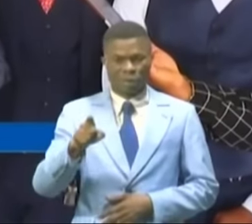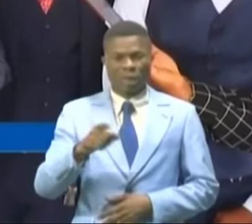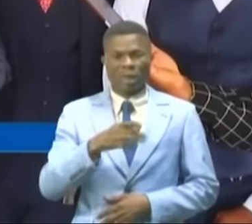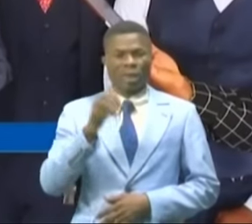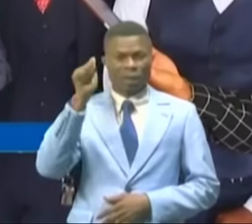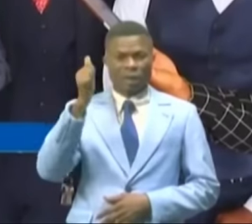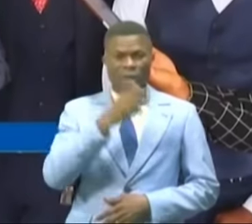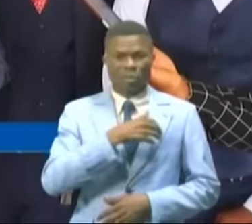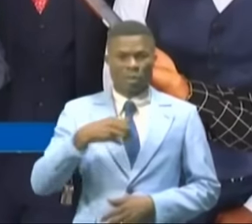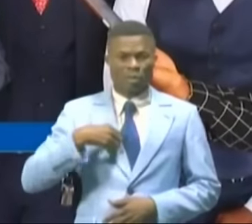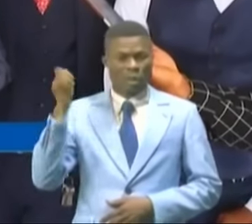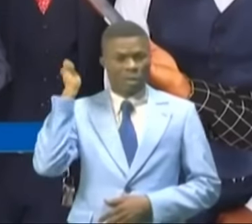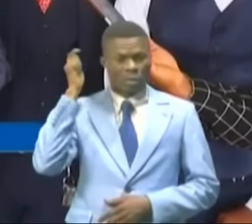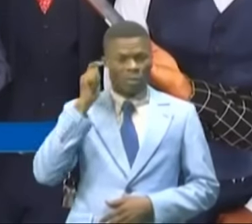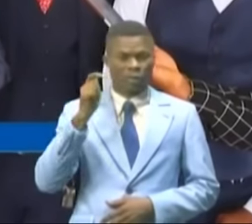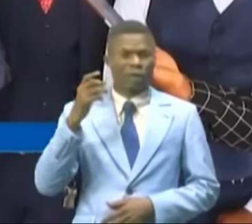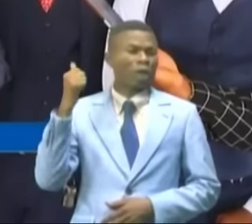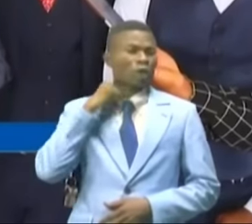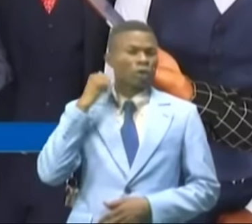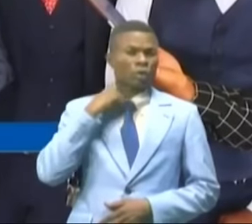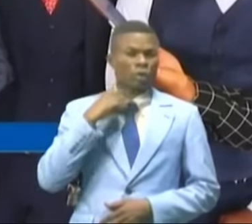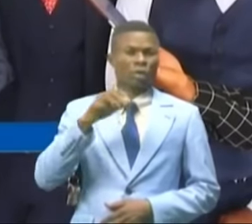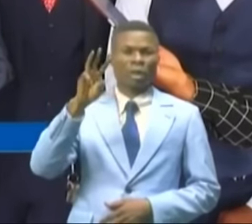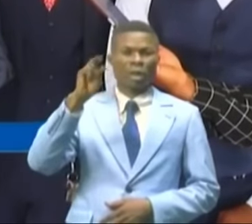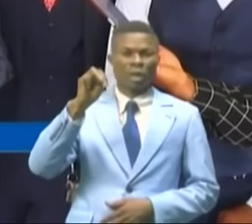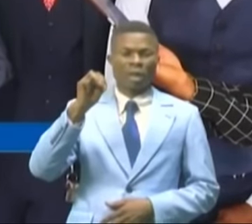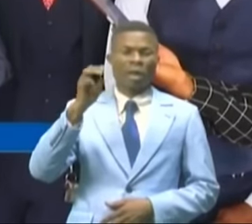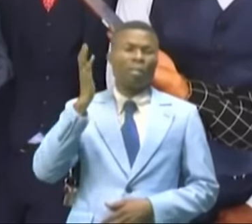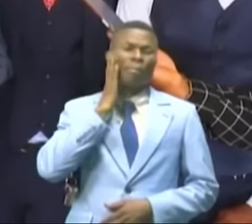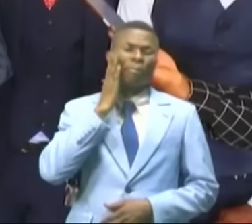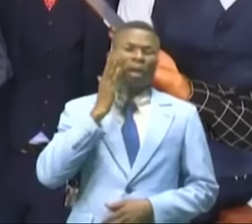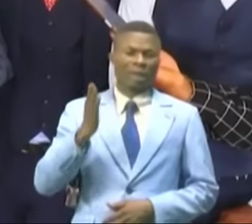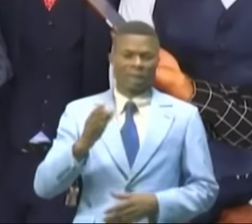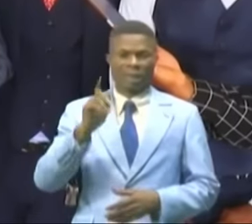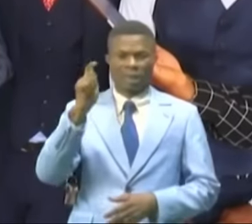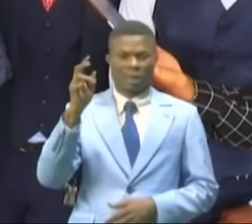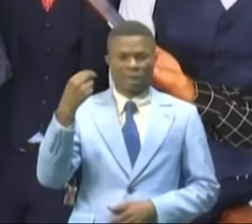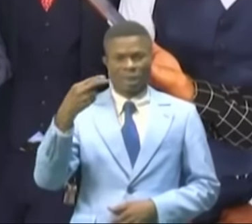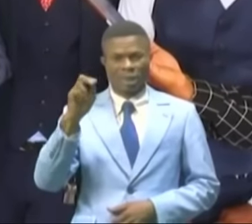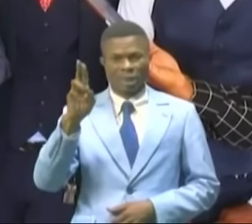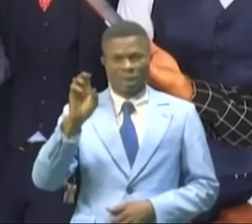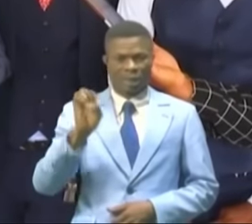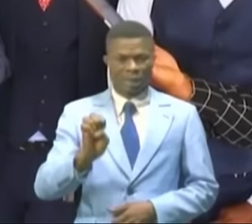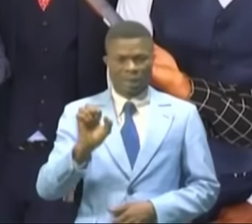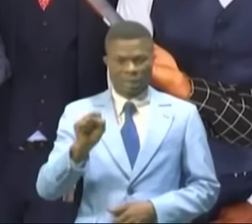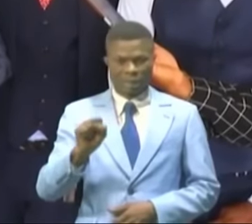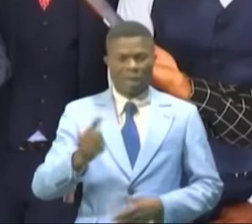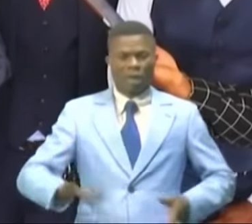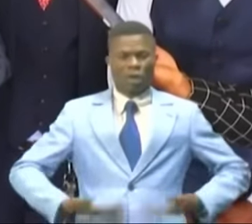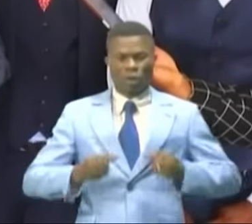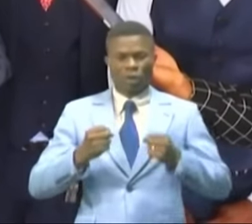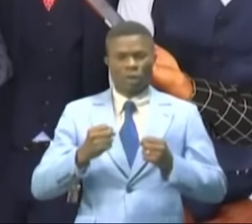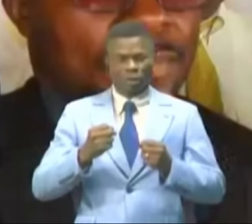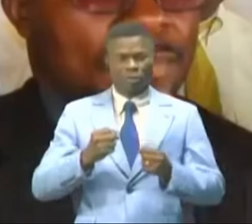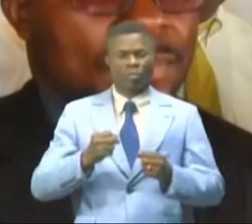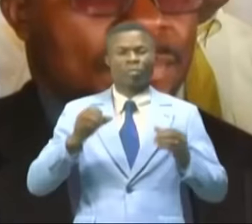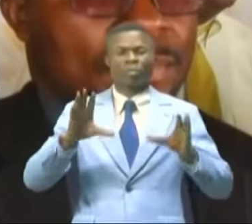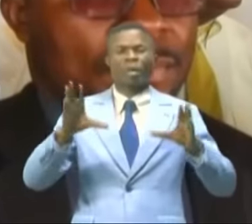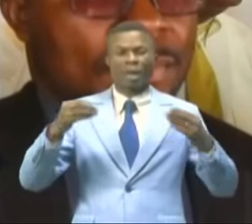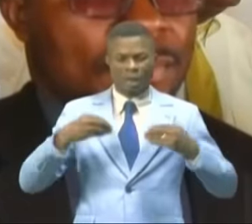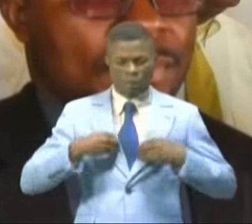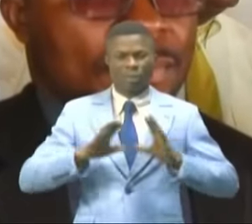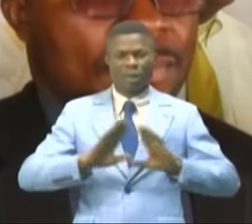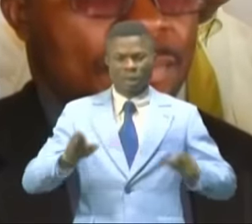des professeurs Dr Marie-Thérèse Sombo Ayande Safi. Nous nous sentons ainsi très honorés par la reconnaissance de son